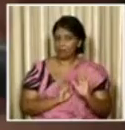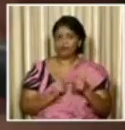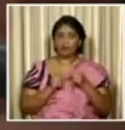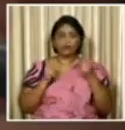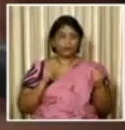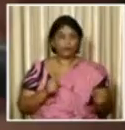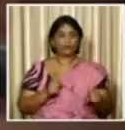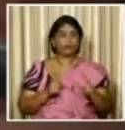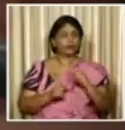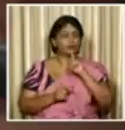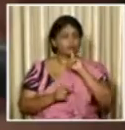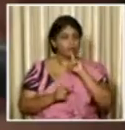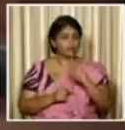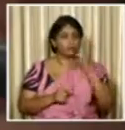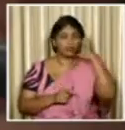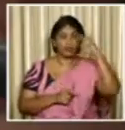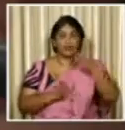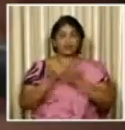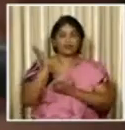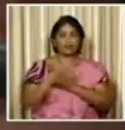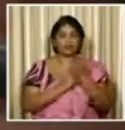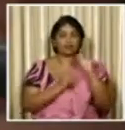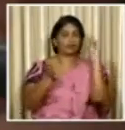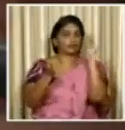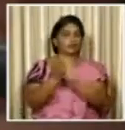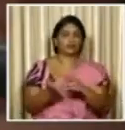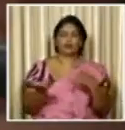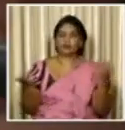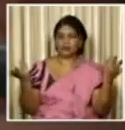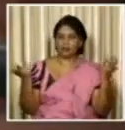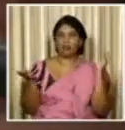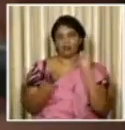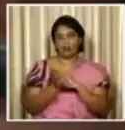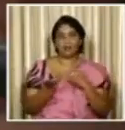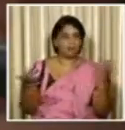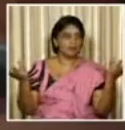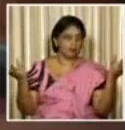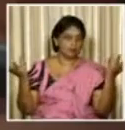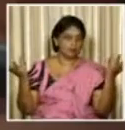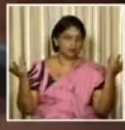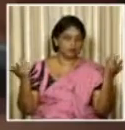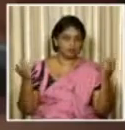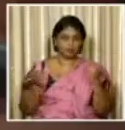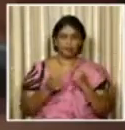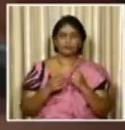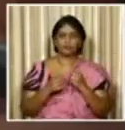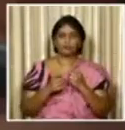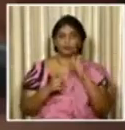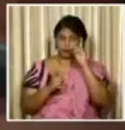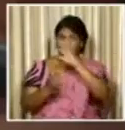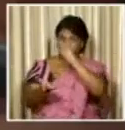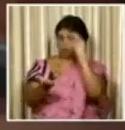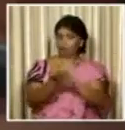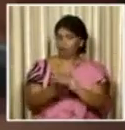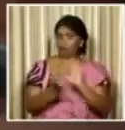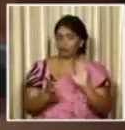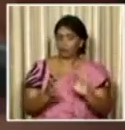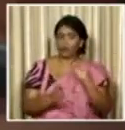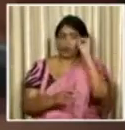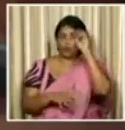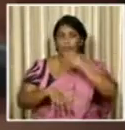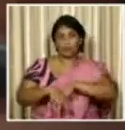විපක්ෂය විසින් ඉදිරිපත් කරපු විශ්වාසභංගේ ඒ වගන්තිය නැහැ. ඒක දාන්න බැහැ. අරන් ඒකත් එන්න ඕන උදේ